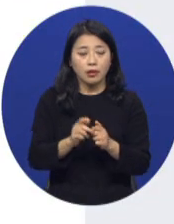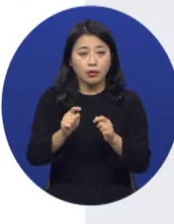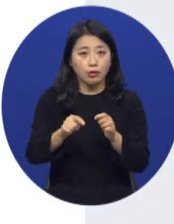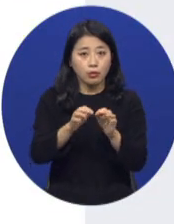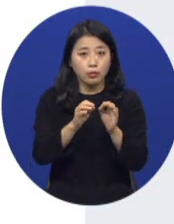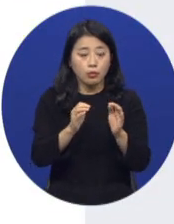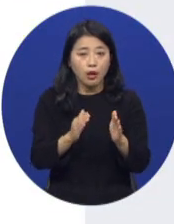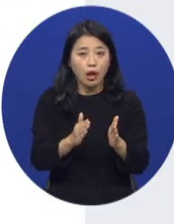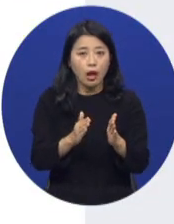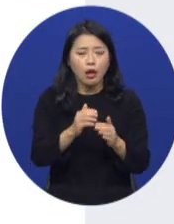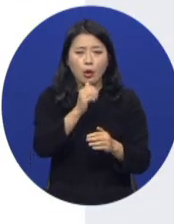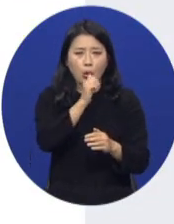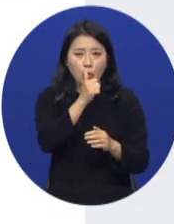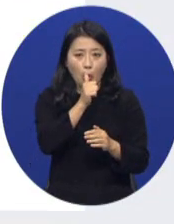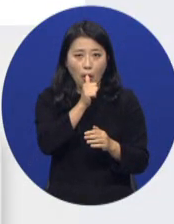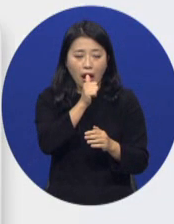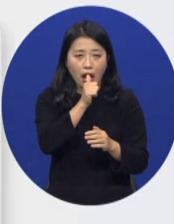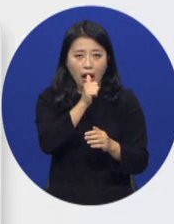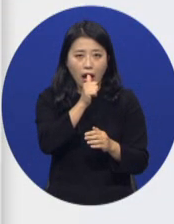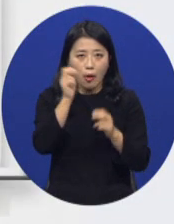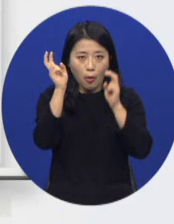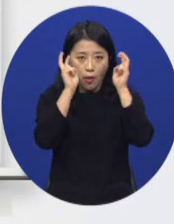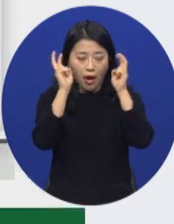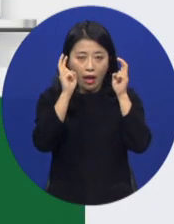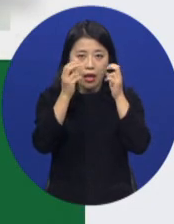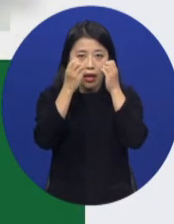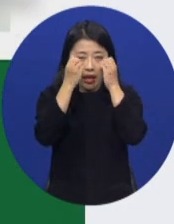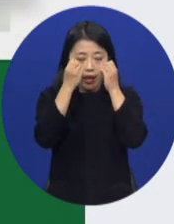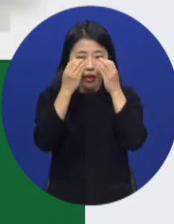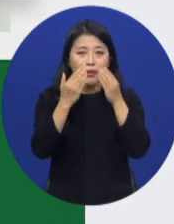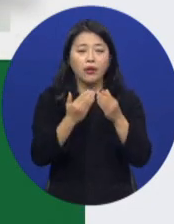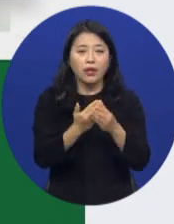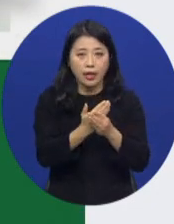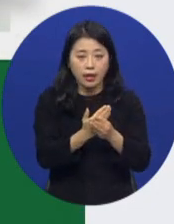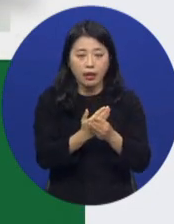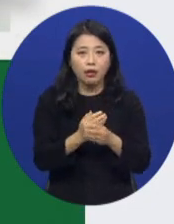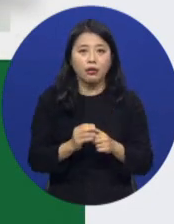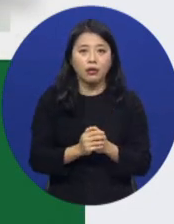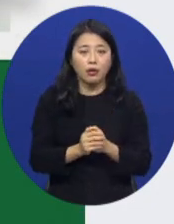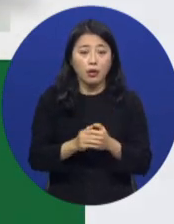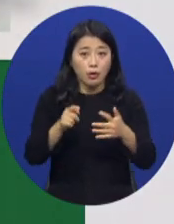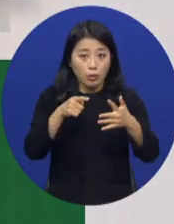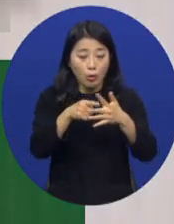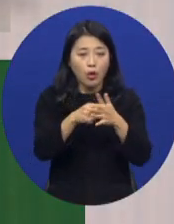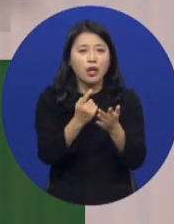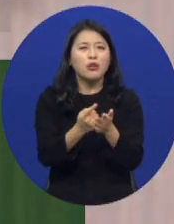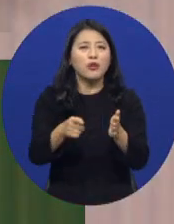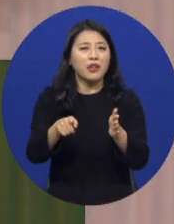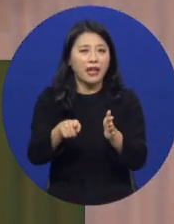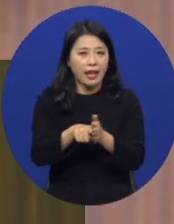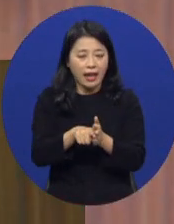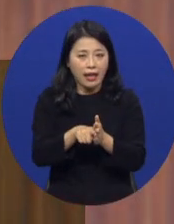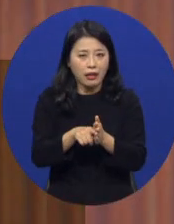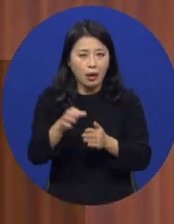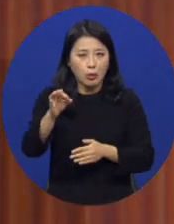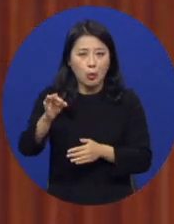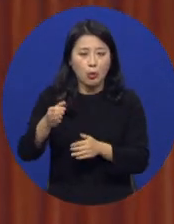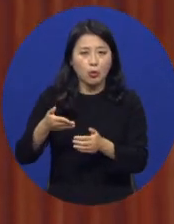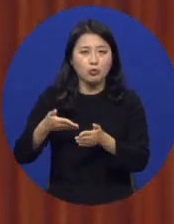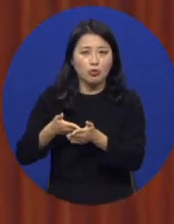업체까지 등장해 건축주를 상대로 작품 교체를 권하는가 하면 심히 통과를 위한 진행비도 요구하고